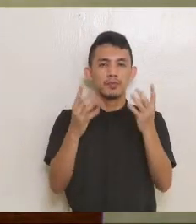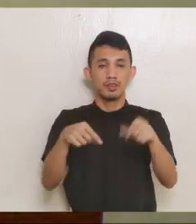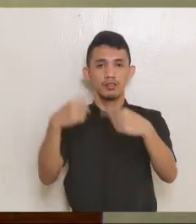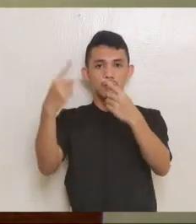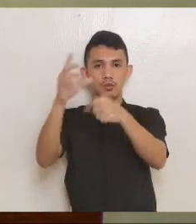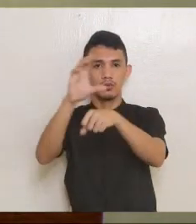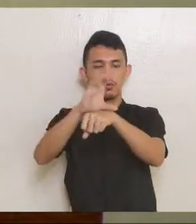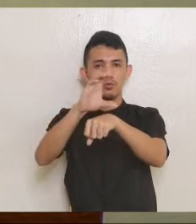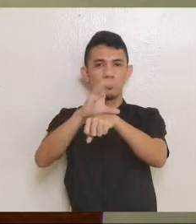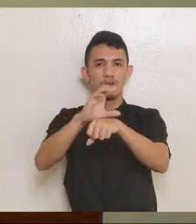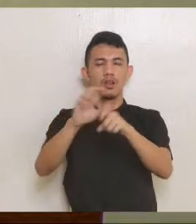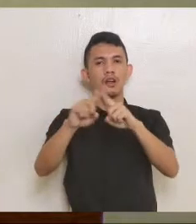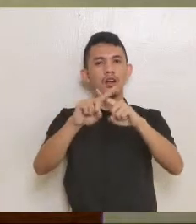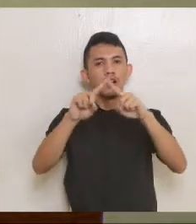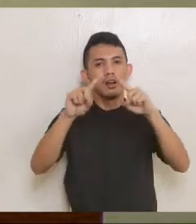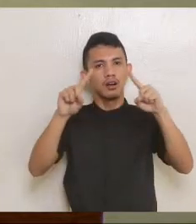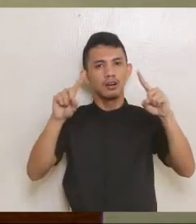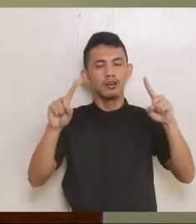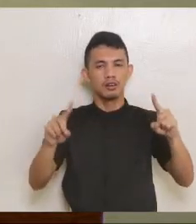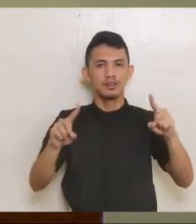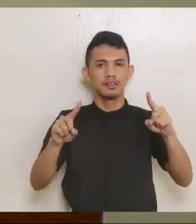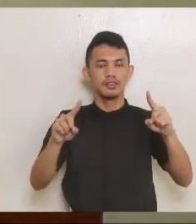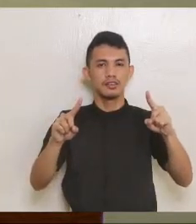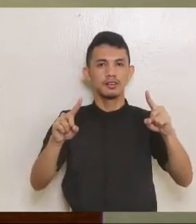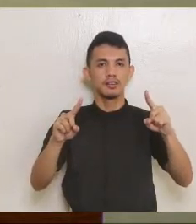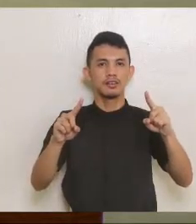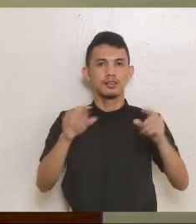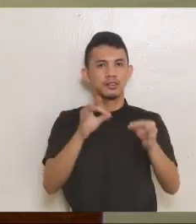Apan kung atong sutaon